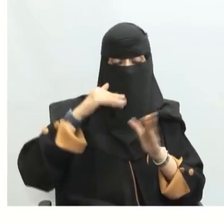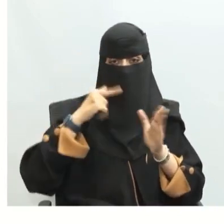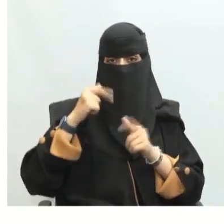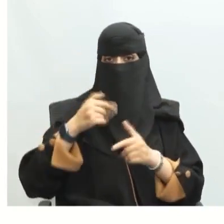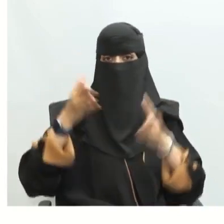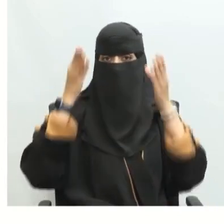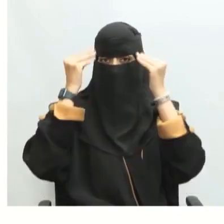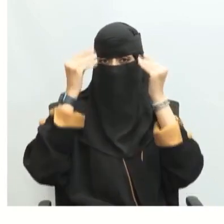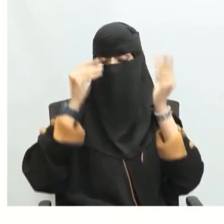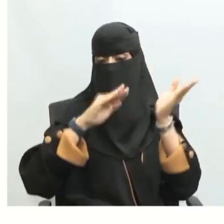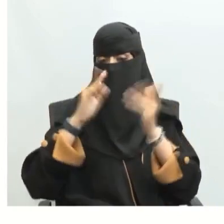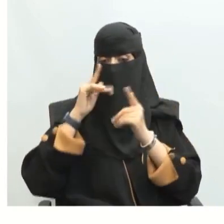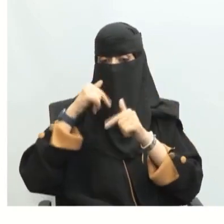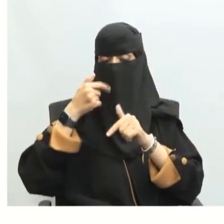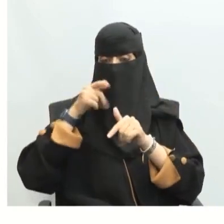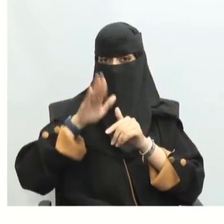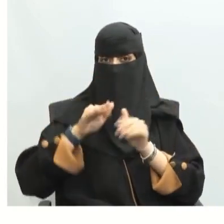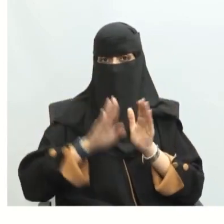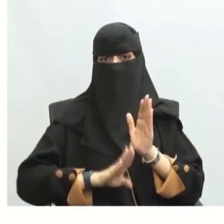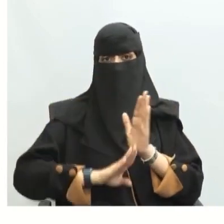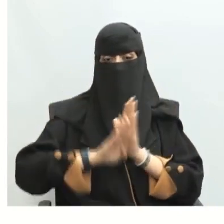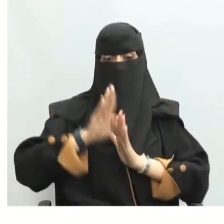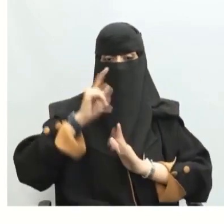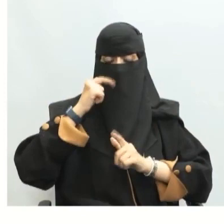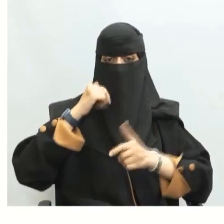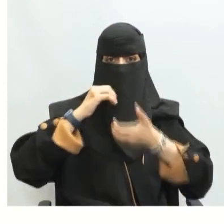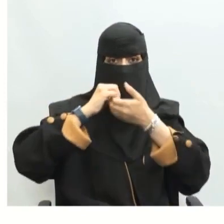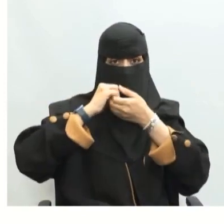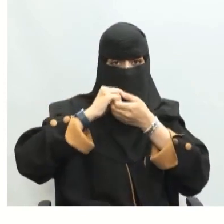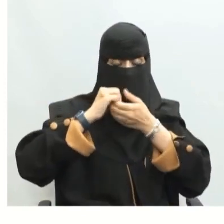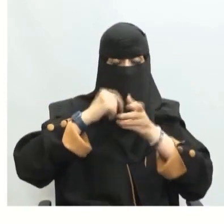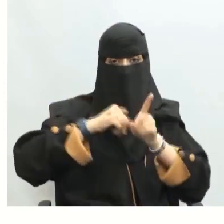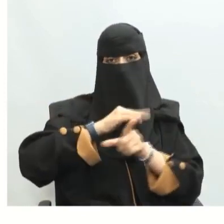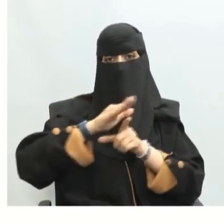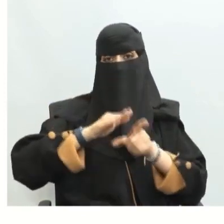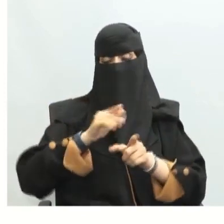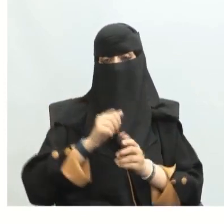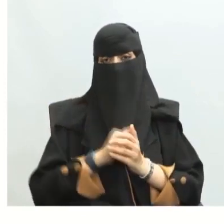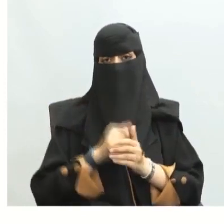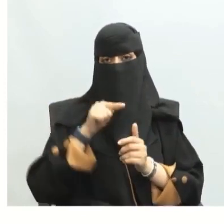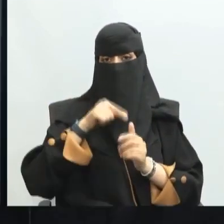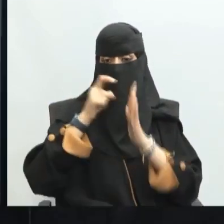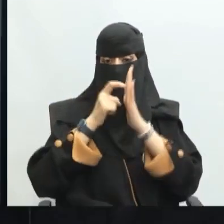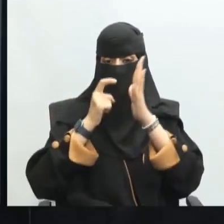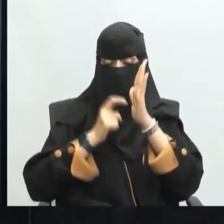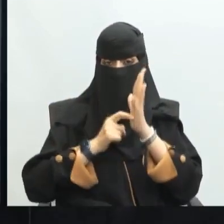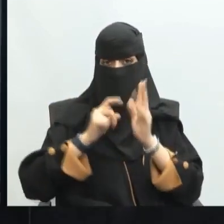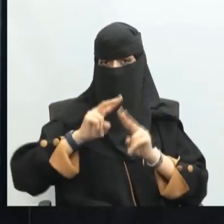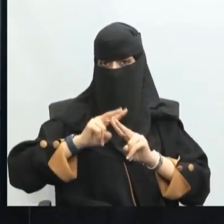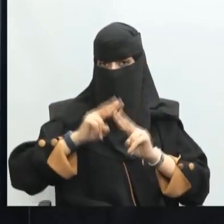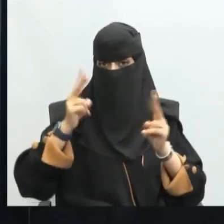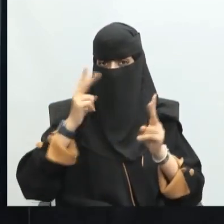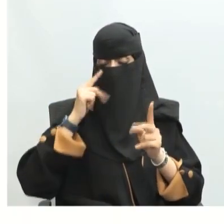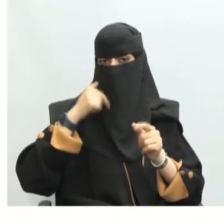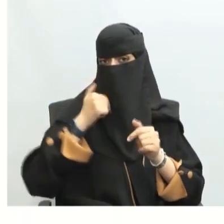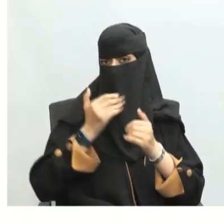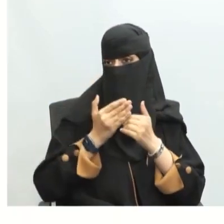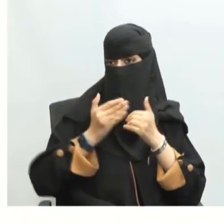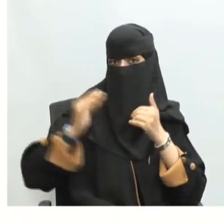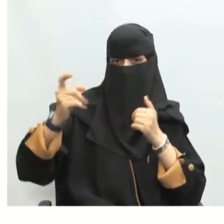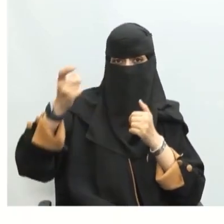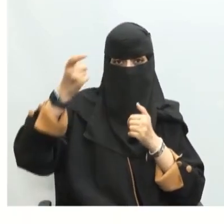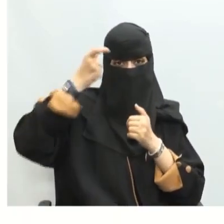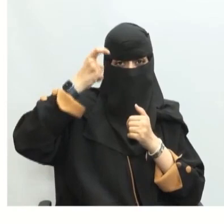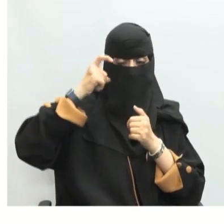الثقافات فمن اهداف الحوار الوطني هو ضبط الاختلافات نكون بعيدين كل البعد عن